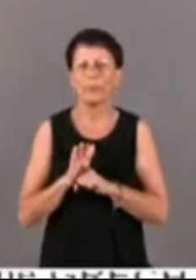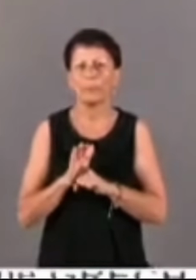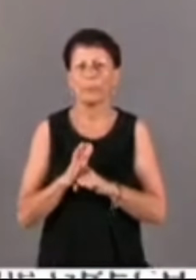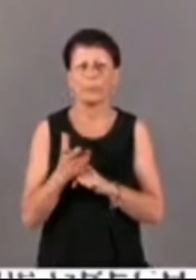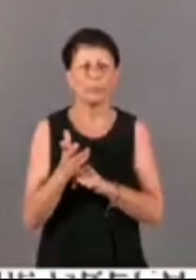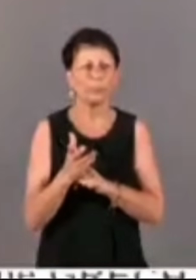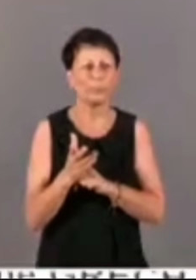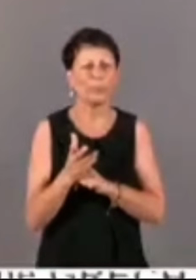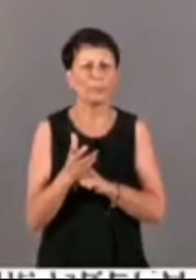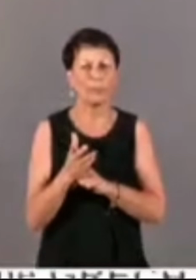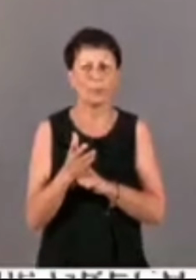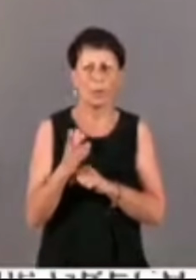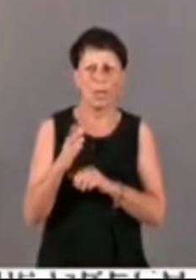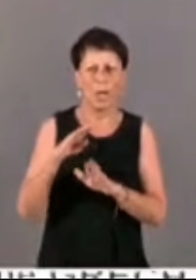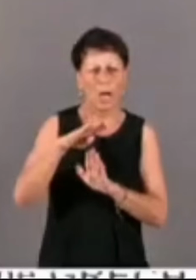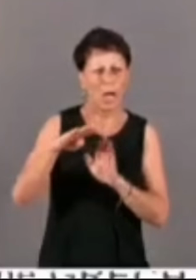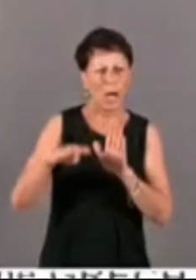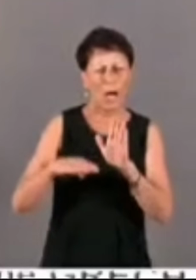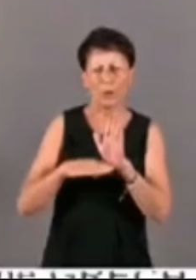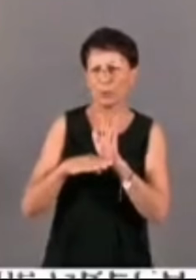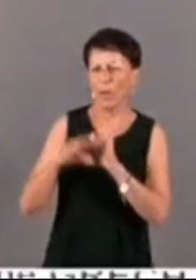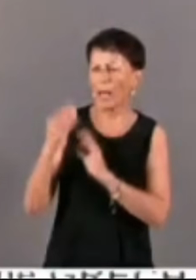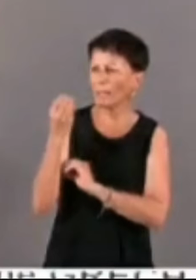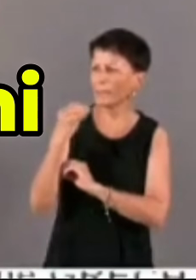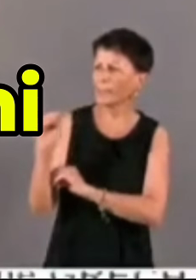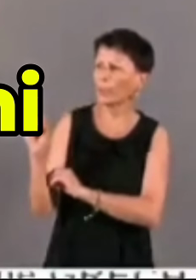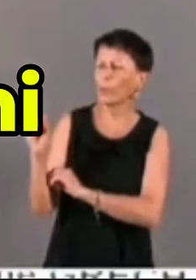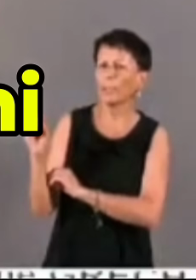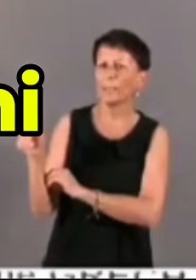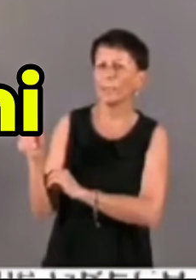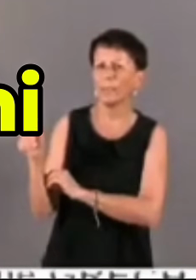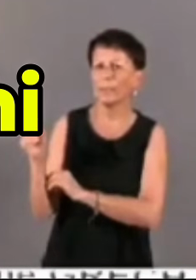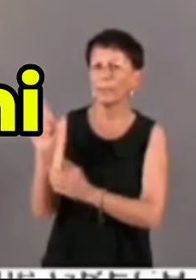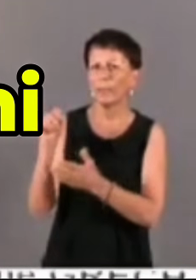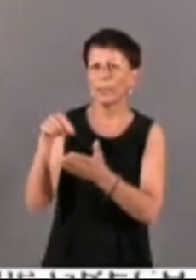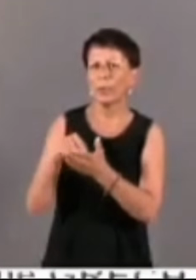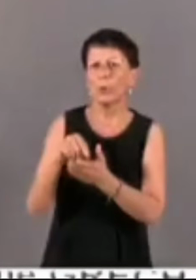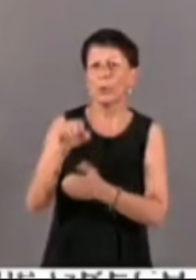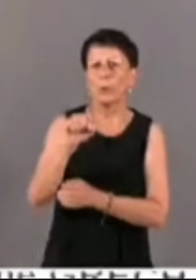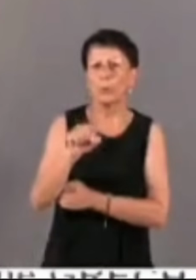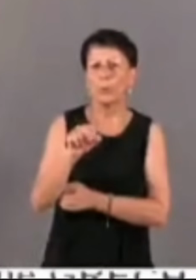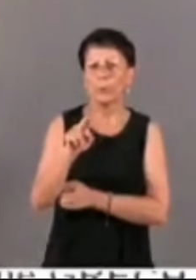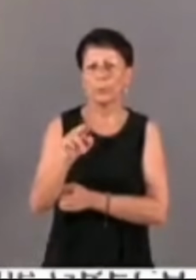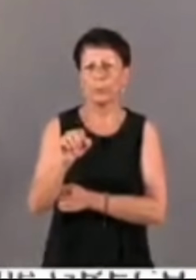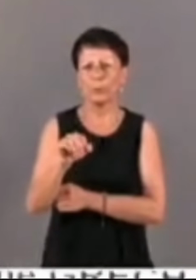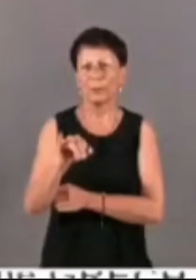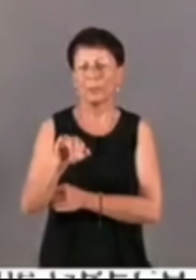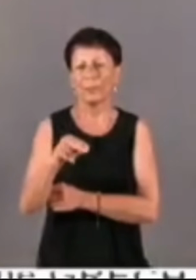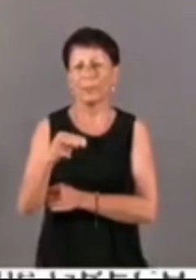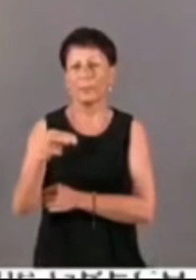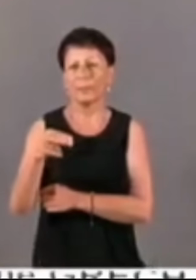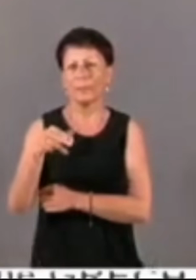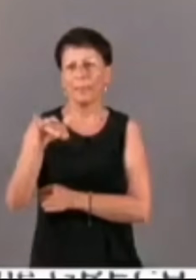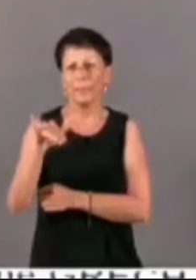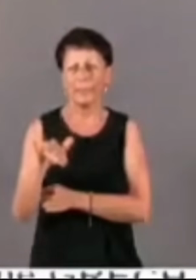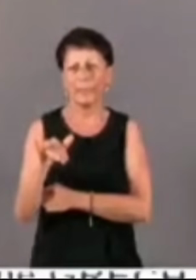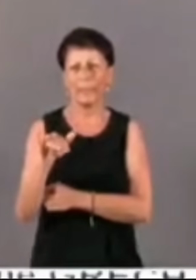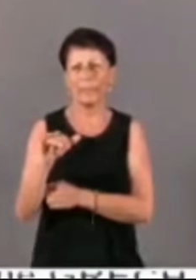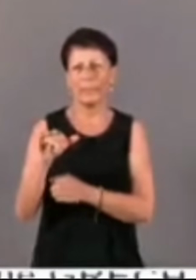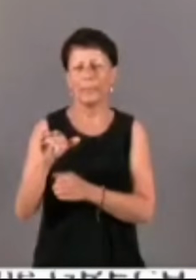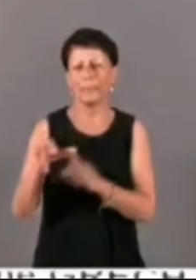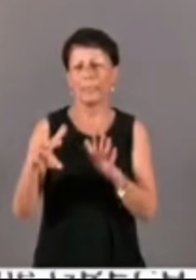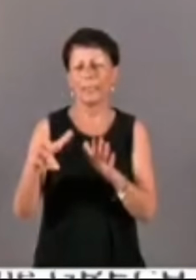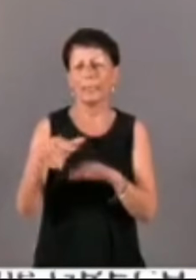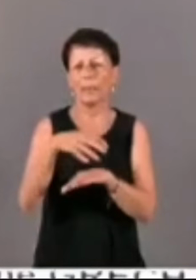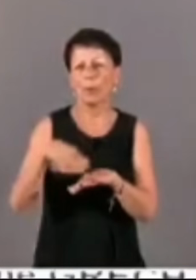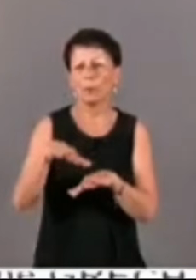adjoint à la sécurité. Pour cette école, traverse Suzini dans le 13e arrondissement, une école qui n'accueille pas d'enfants, pas pour l'instant, mais qui